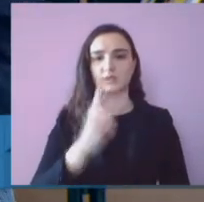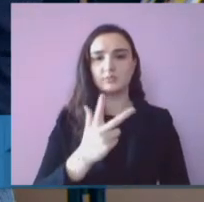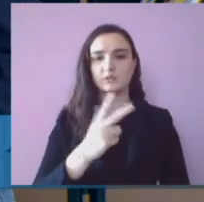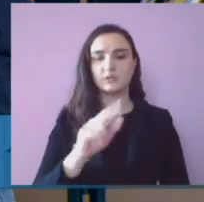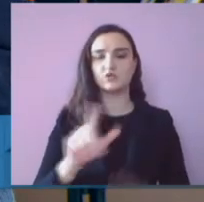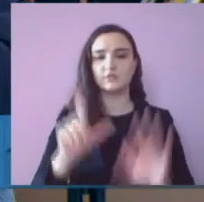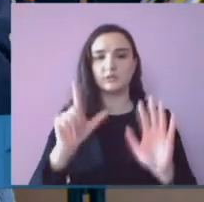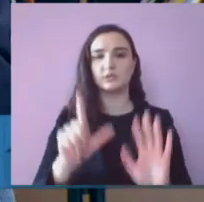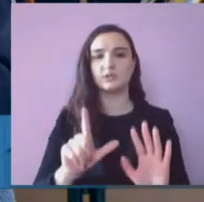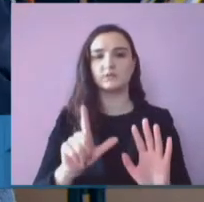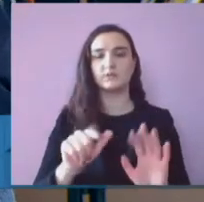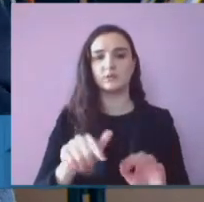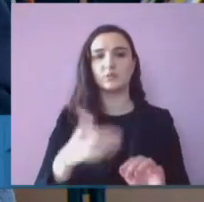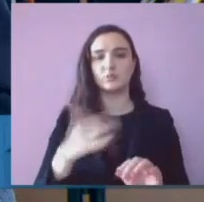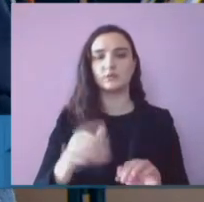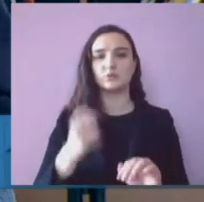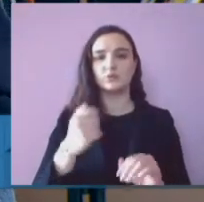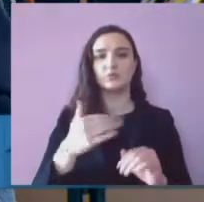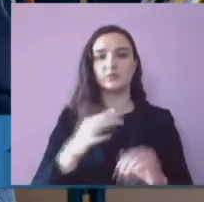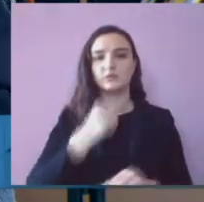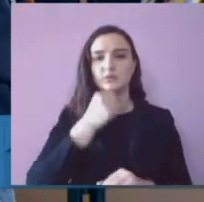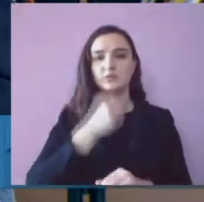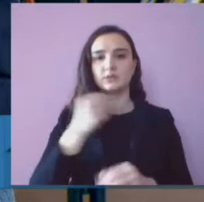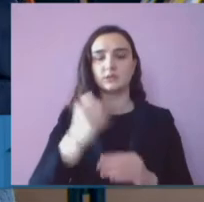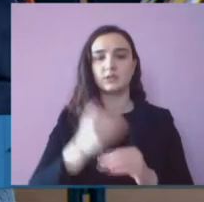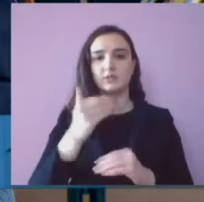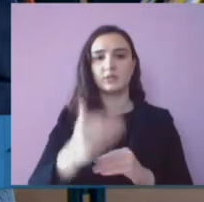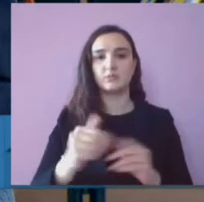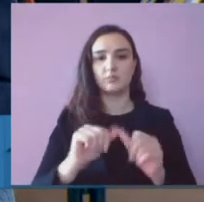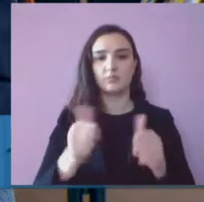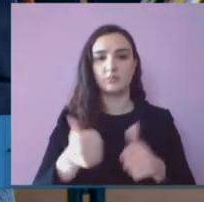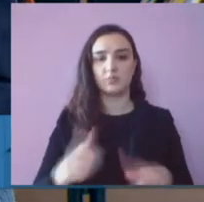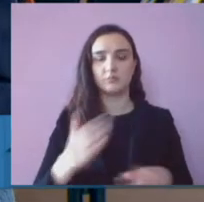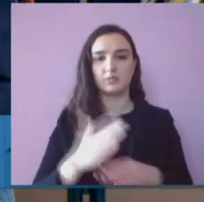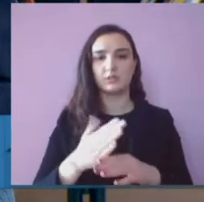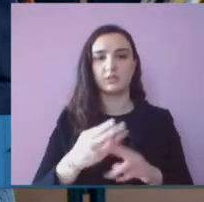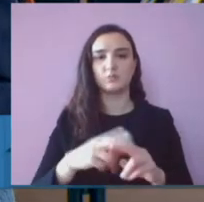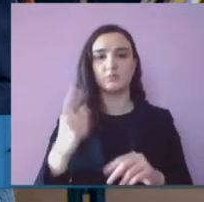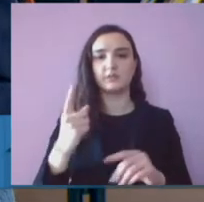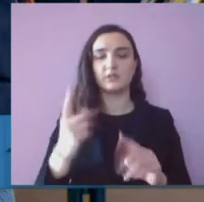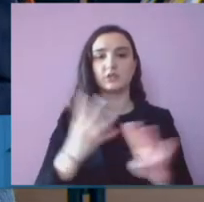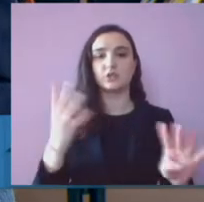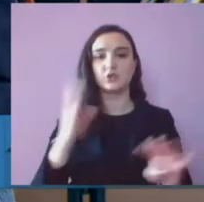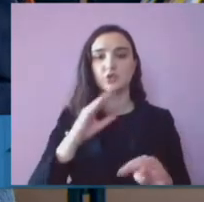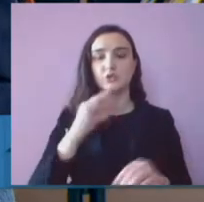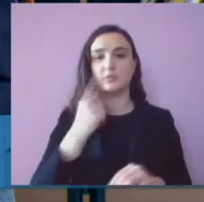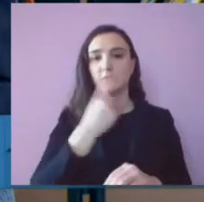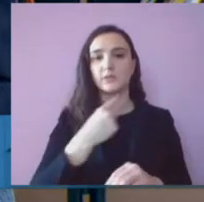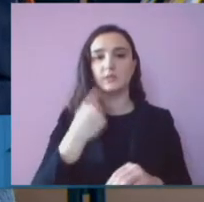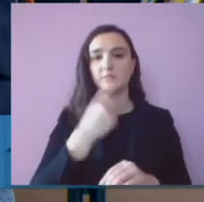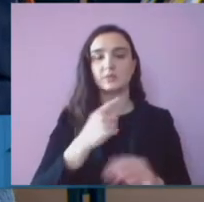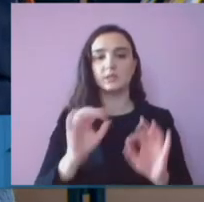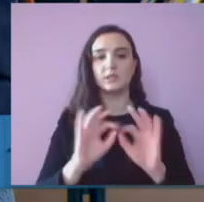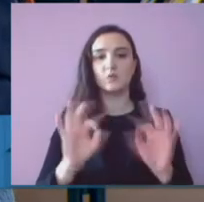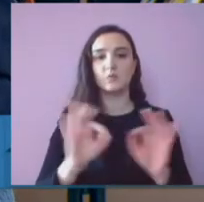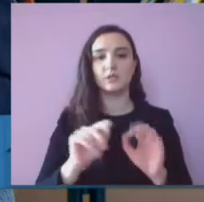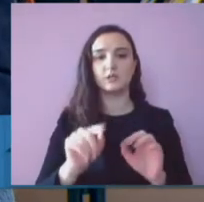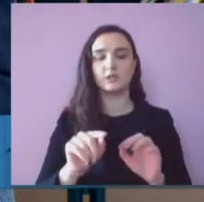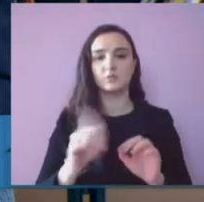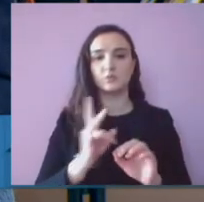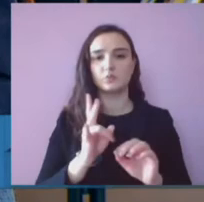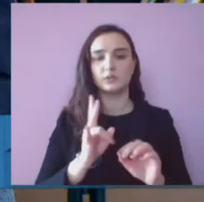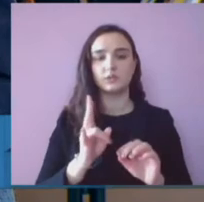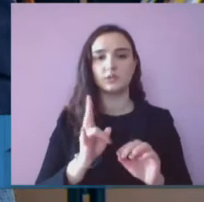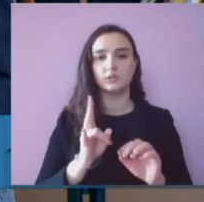თვისა ცოტათი უკვე დაგვიანებული ფორმა. ამიტომ პირველ რიგში, როდესაც მეტყველებაზეა ხოლმე საუბარი, უნდა